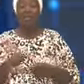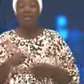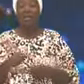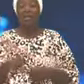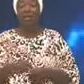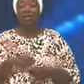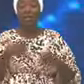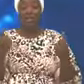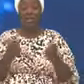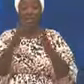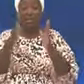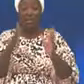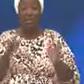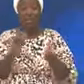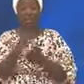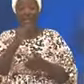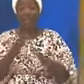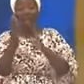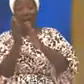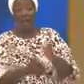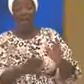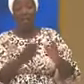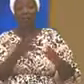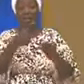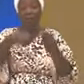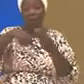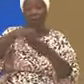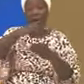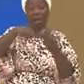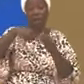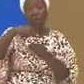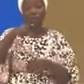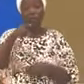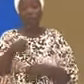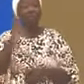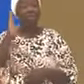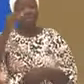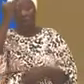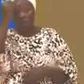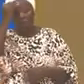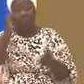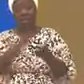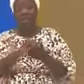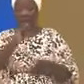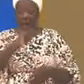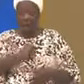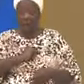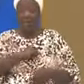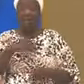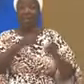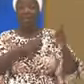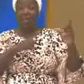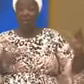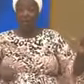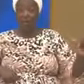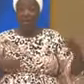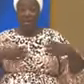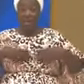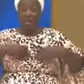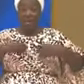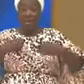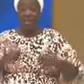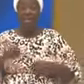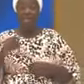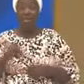merci 36 de la nation qui resteront autour de vous selon comme moi l'éternel cher rebâti ceux